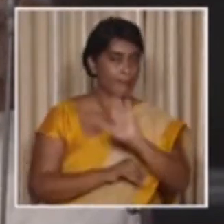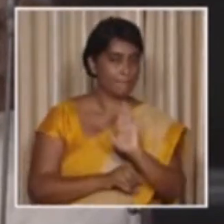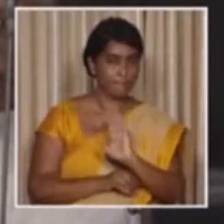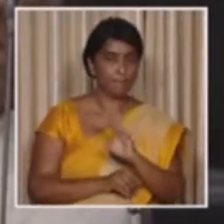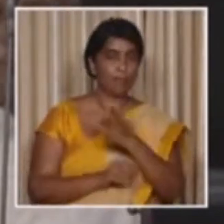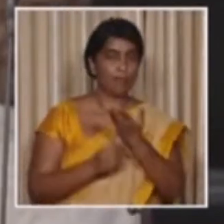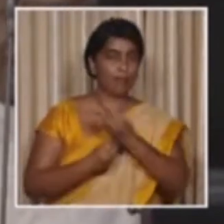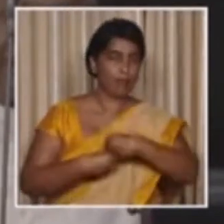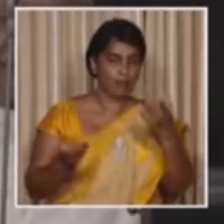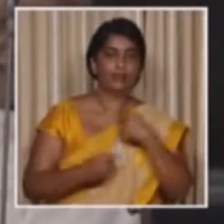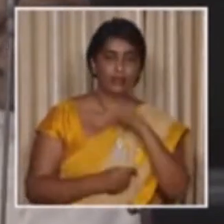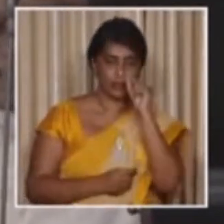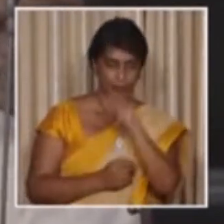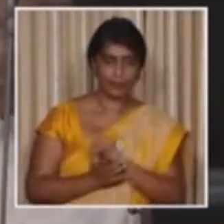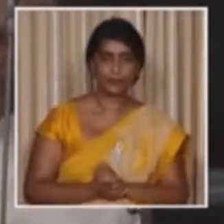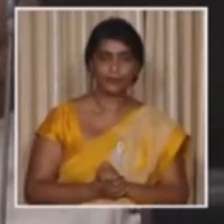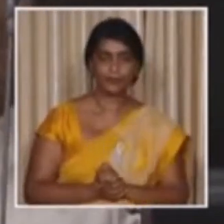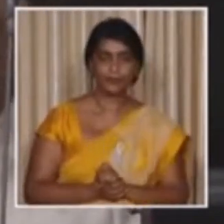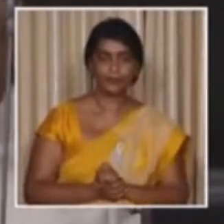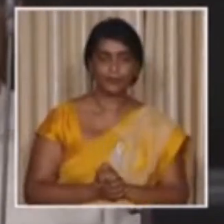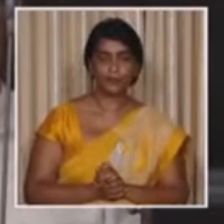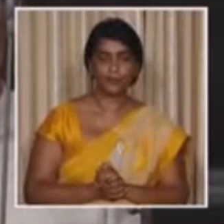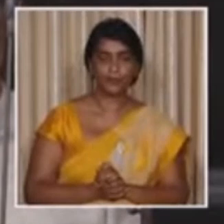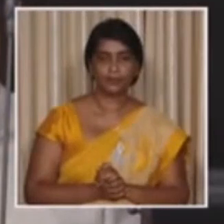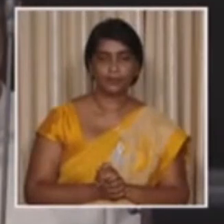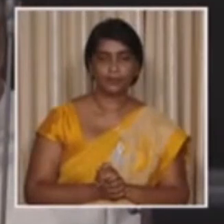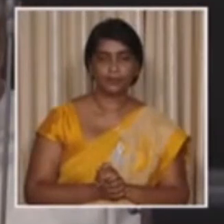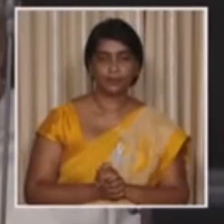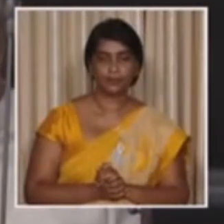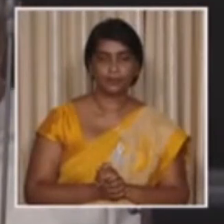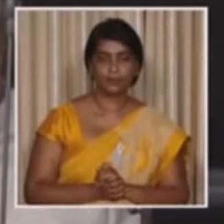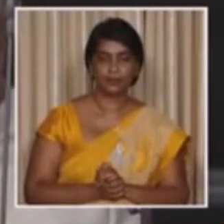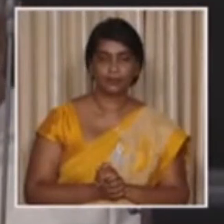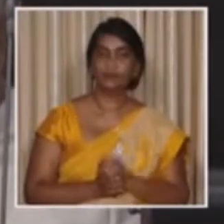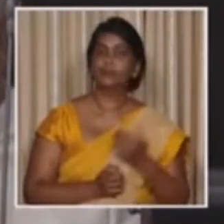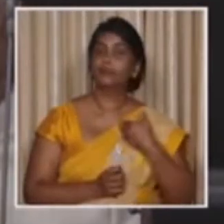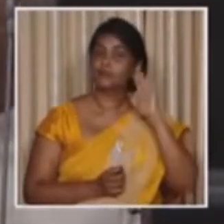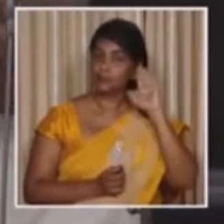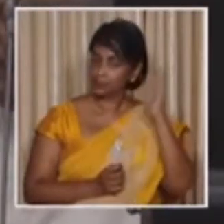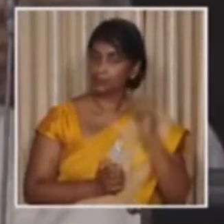ඔයා බිල්ලට දෙයි කියලා. මේ ඒ නිසා විශේෂයෙන්ම